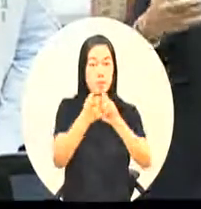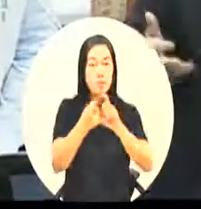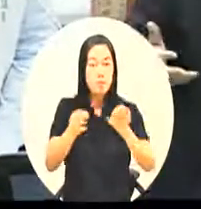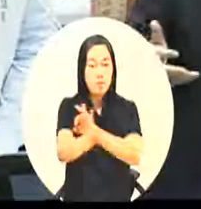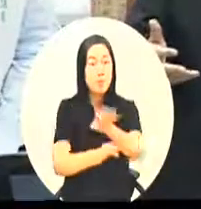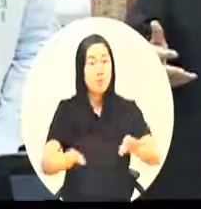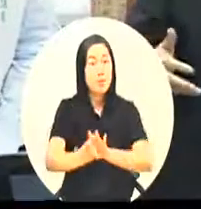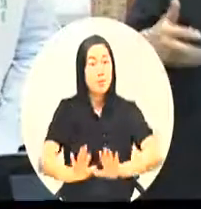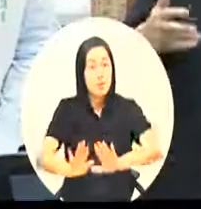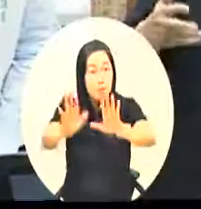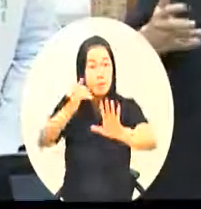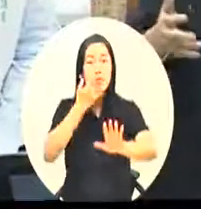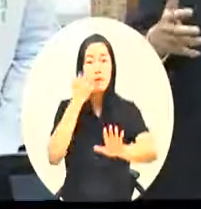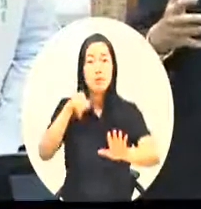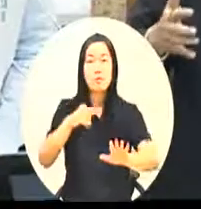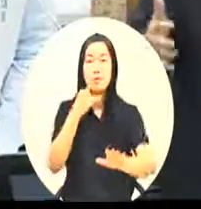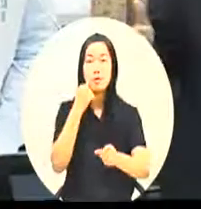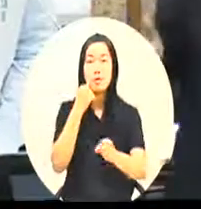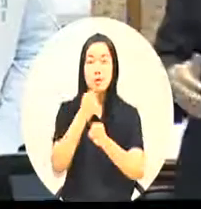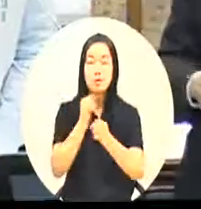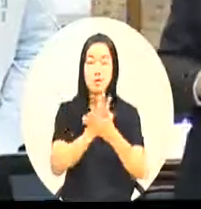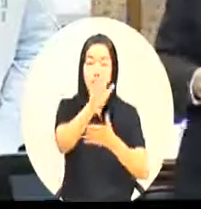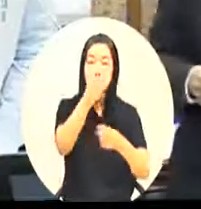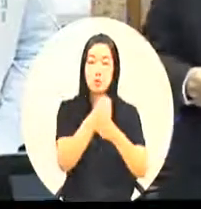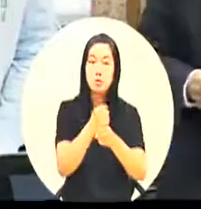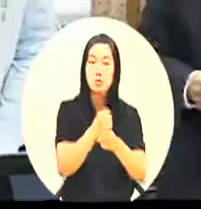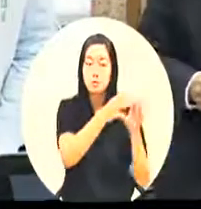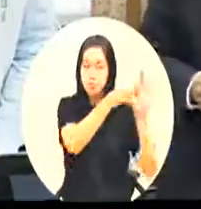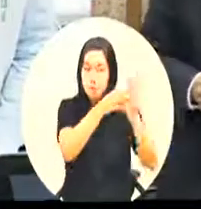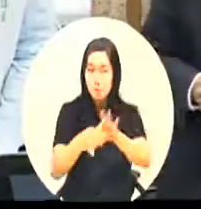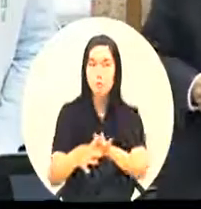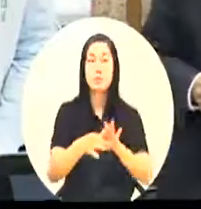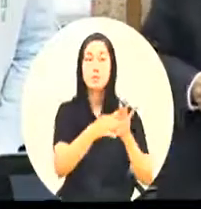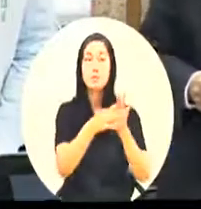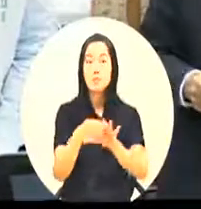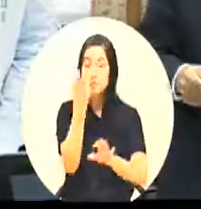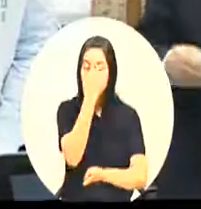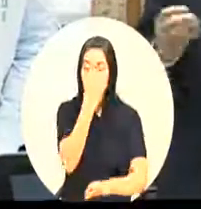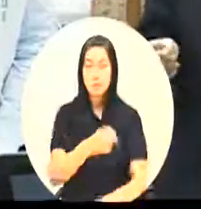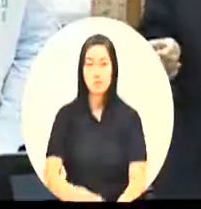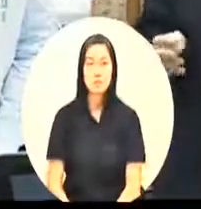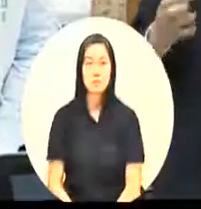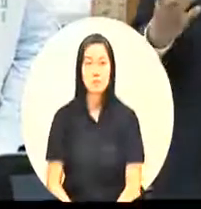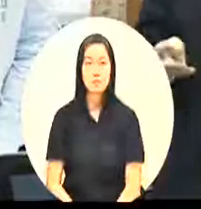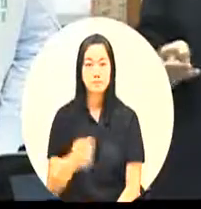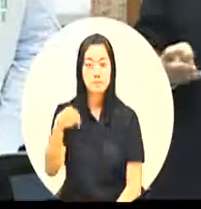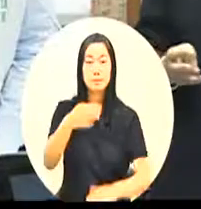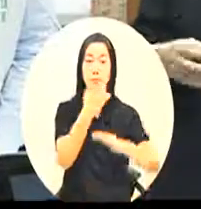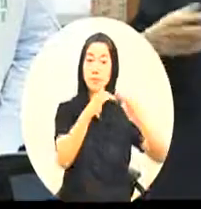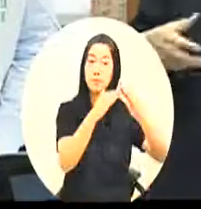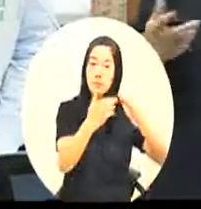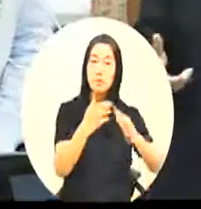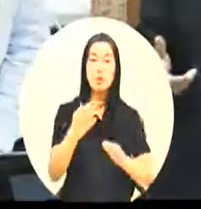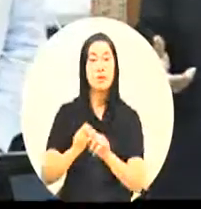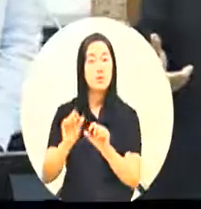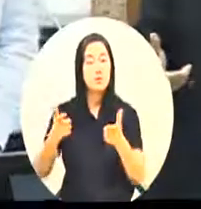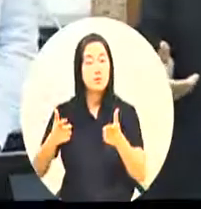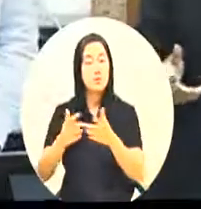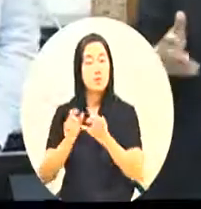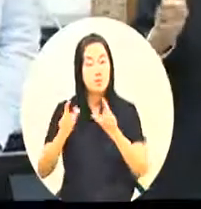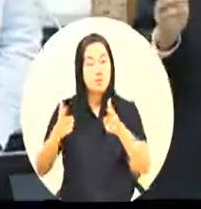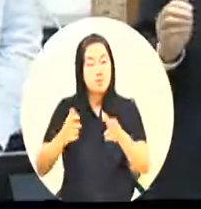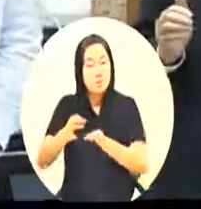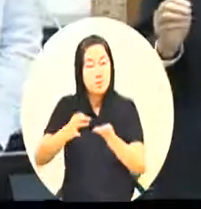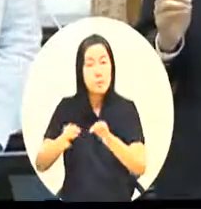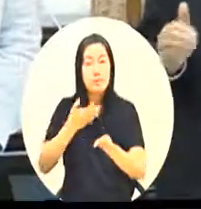家的引进里面呢，可以做以后永续的经营哈。那另外就是学校 NGO 团体，我们也持续在做